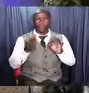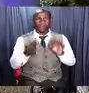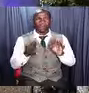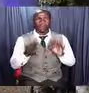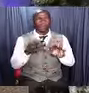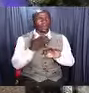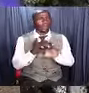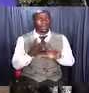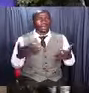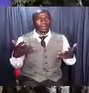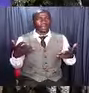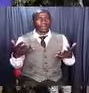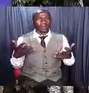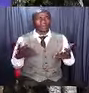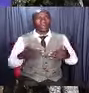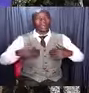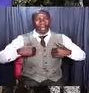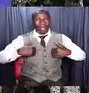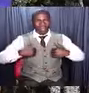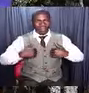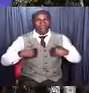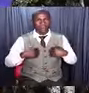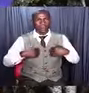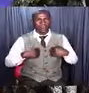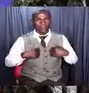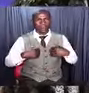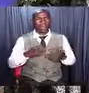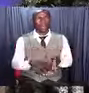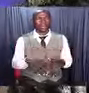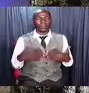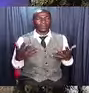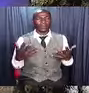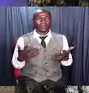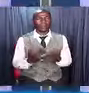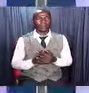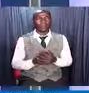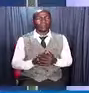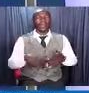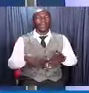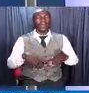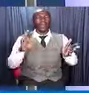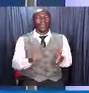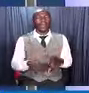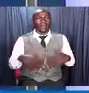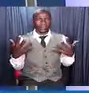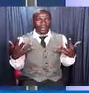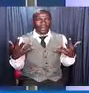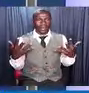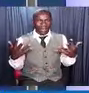gumu, furaha. Even though there is something bad, just be happy. Hallelujah. Hallelujah.